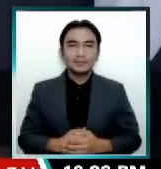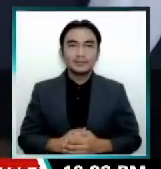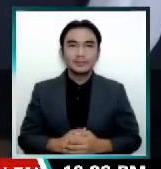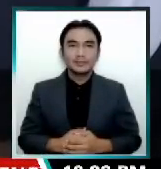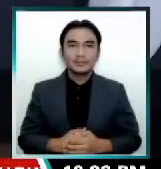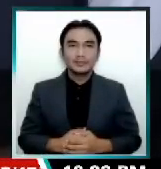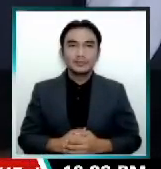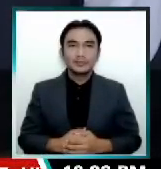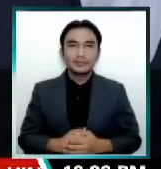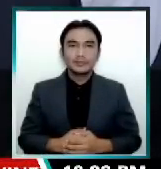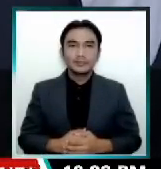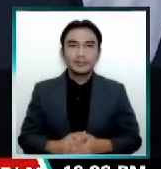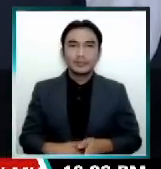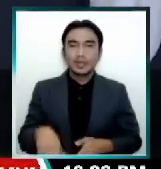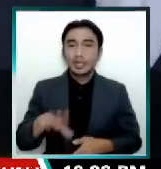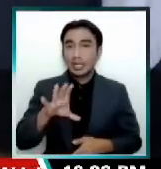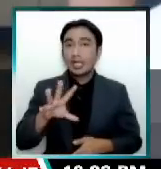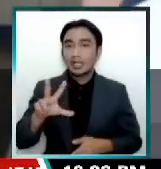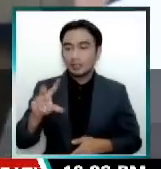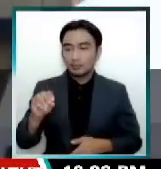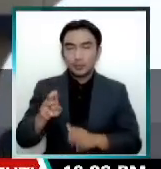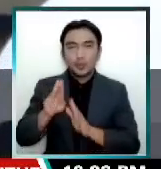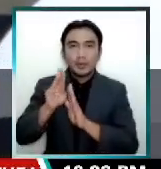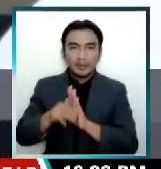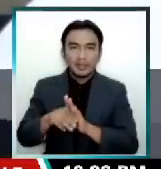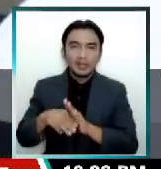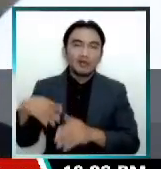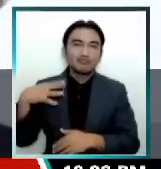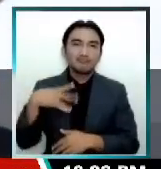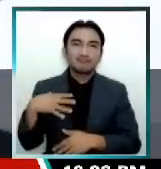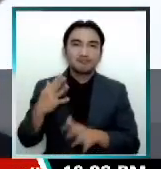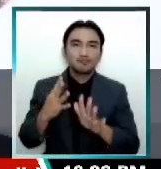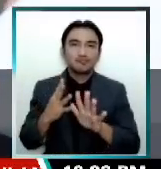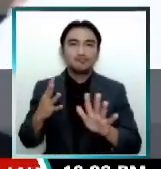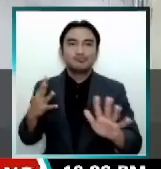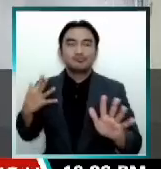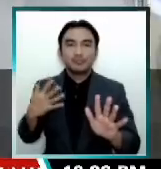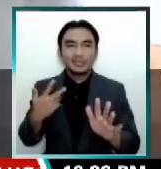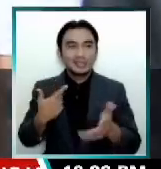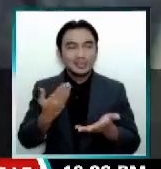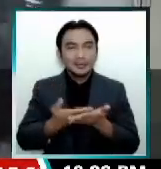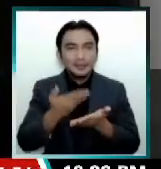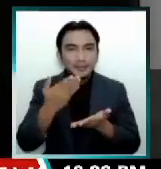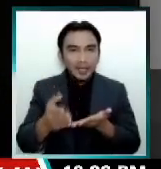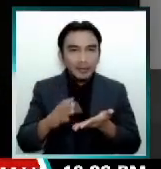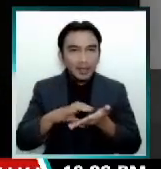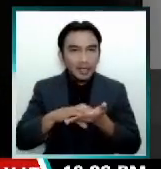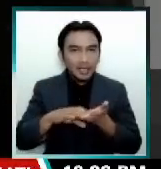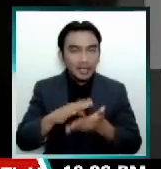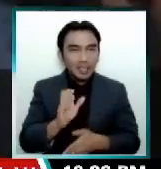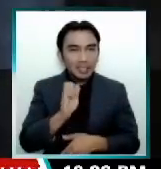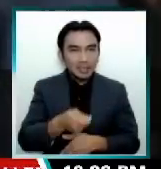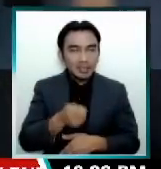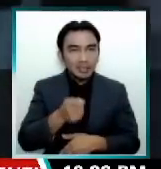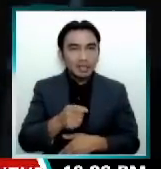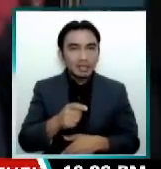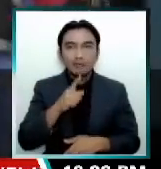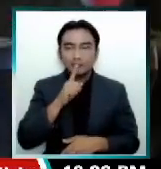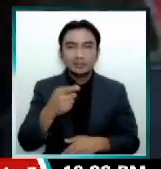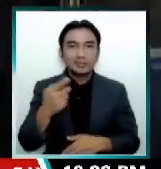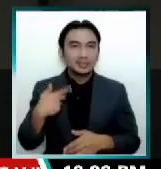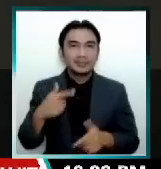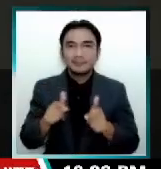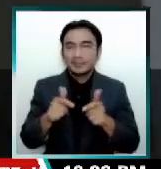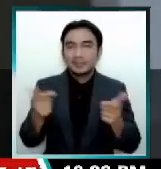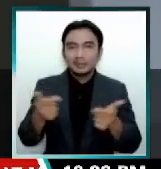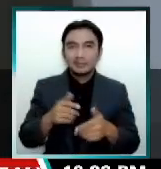30 minuto ang tinitiis ni Ken sa pila, makabili lang ng single journey ticket sa MRT3. Malaki raw sana ang matitipid niyang oras kung meron siyang beep